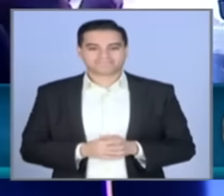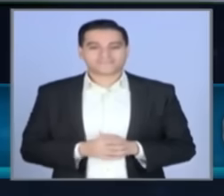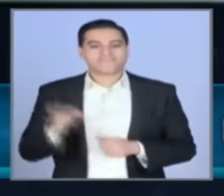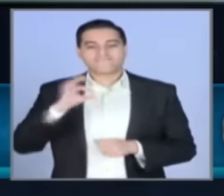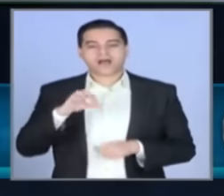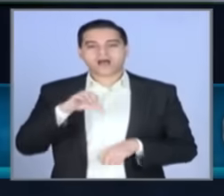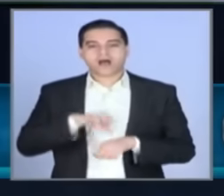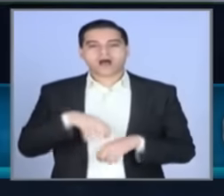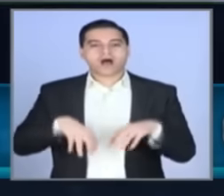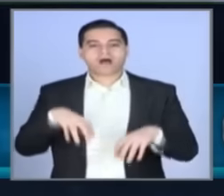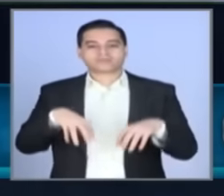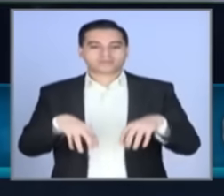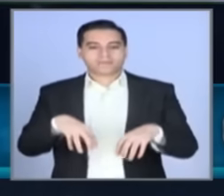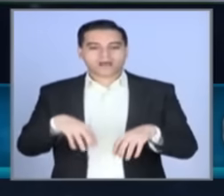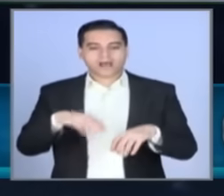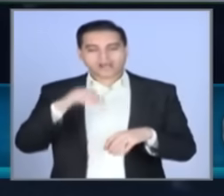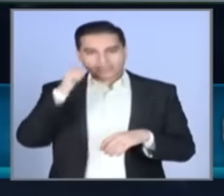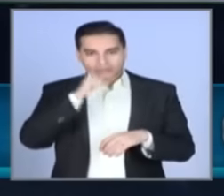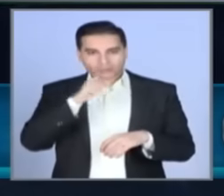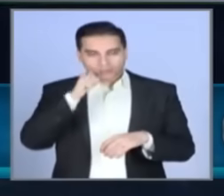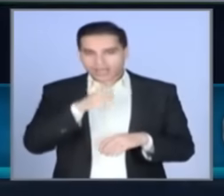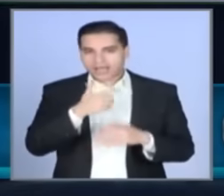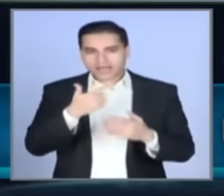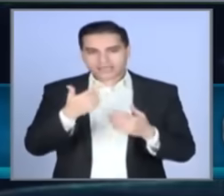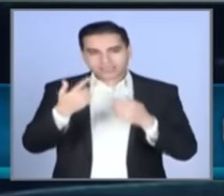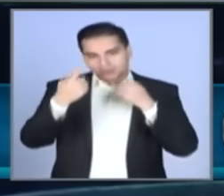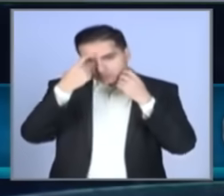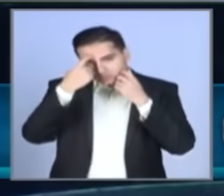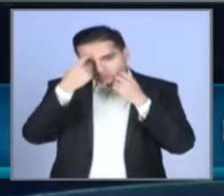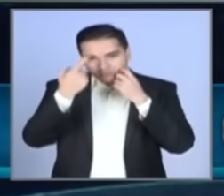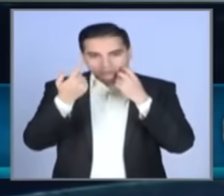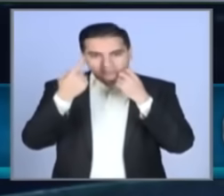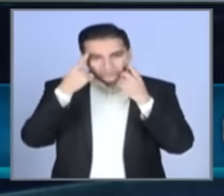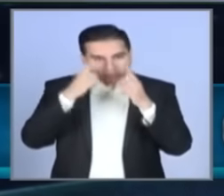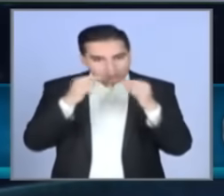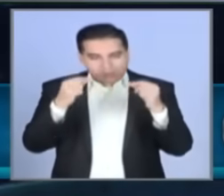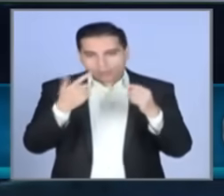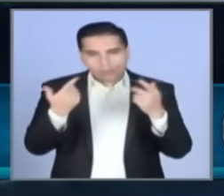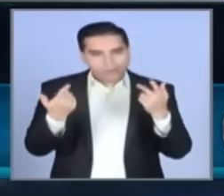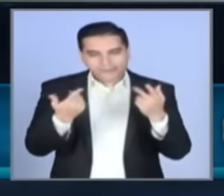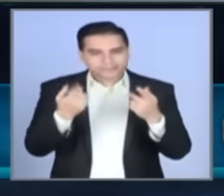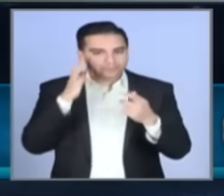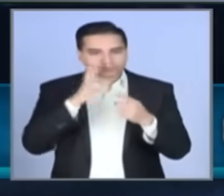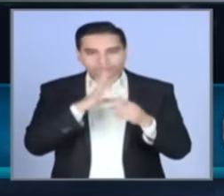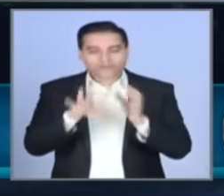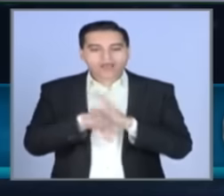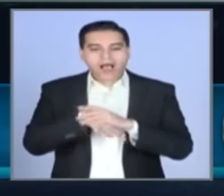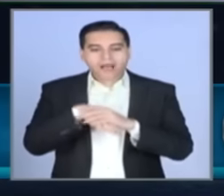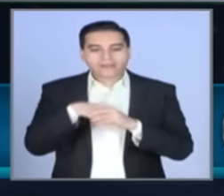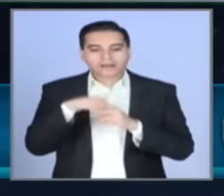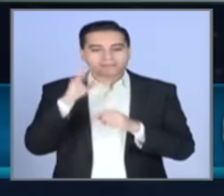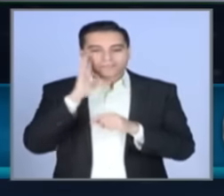في أي عاصمة آسيوية تأسست شركة أدوات التصوير فوجي فيلم